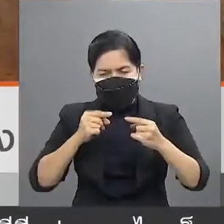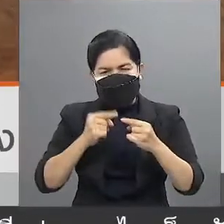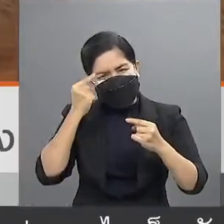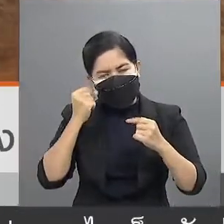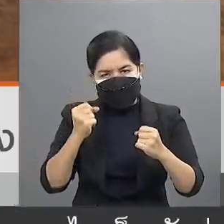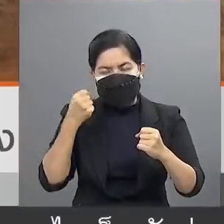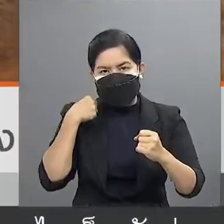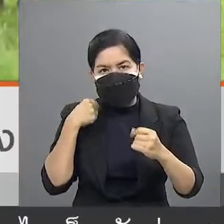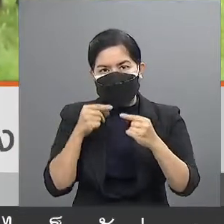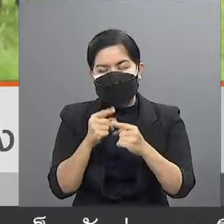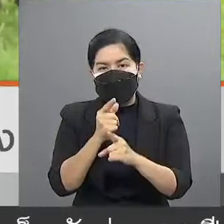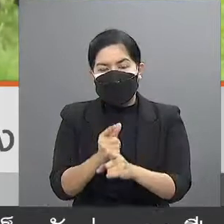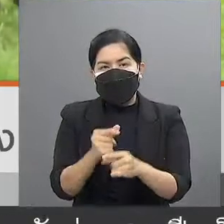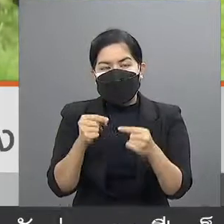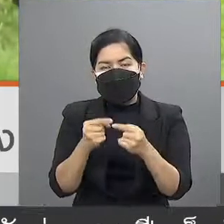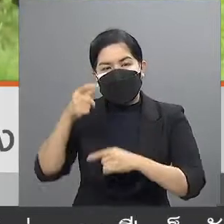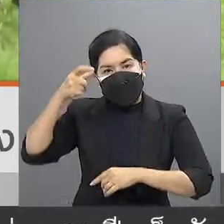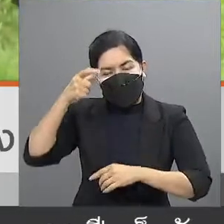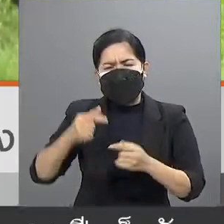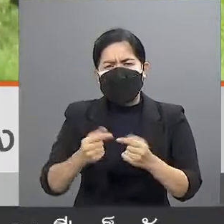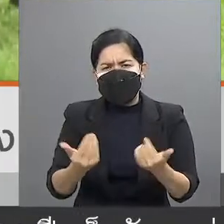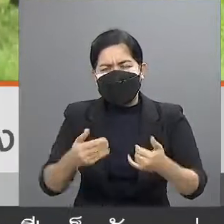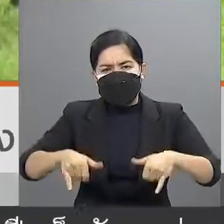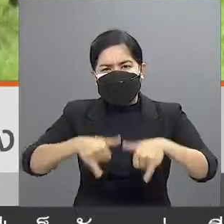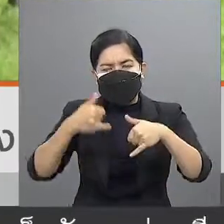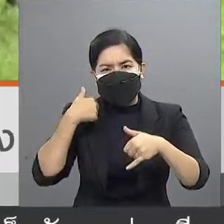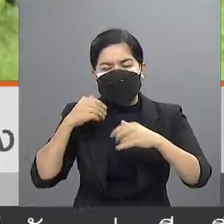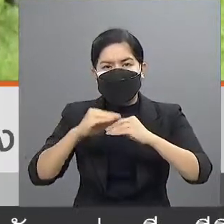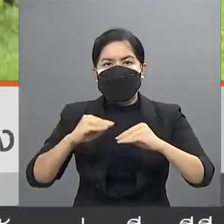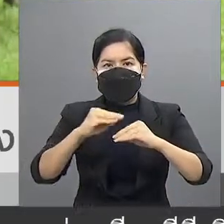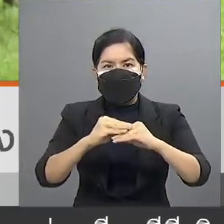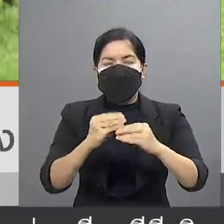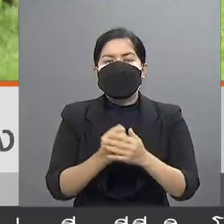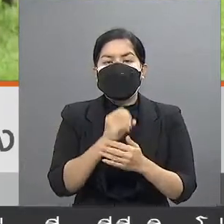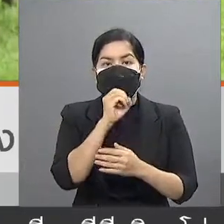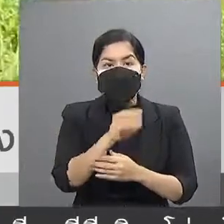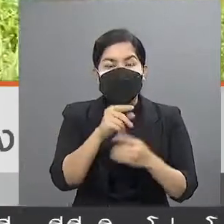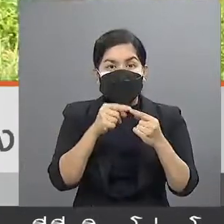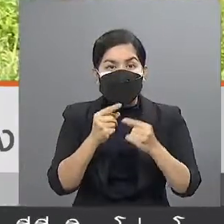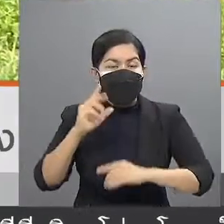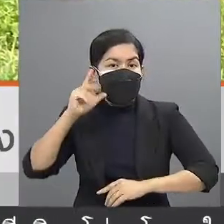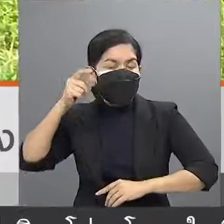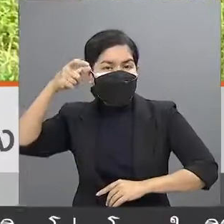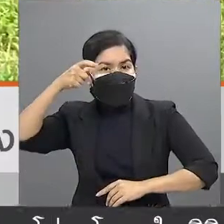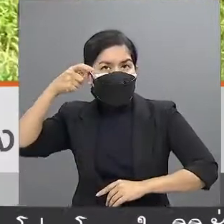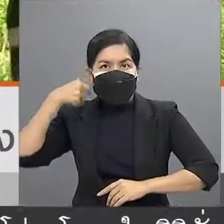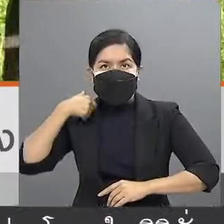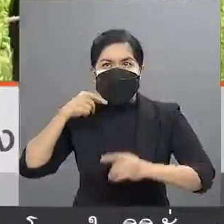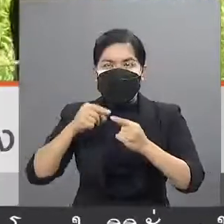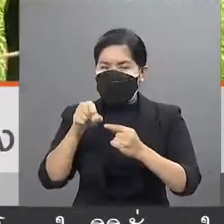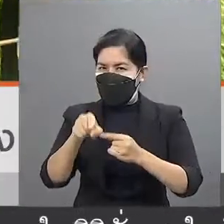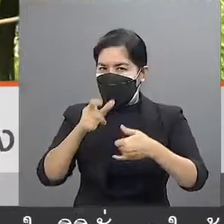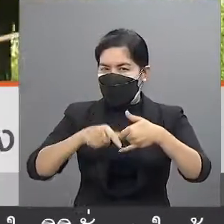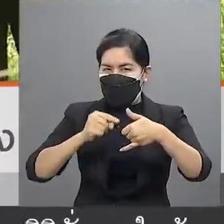การของลูกค้านายพิทักษ์บอกว่าพ่อพันธุ์ที่นำมาผลิตลูกวัวชนเป็นสายเลือดวัวชนเงินล้านหลายสมัยขณะนี้